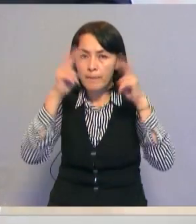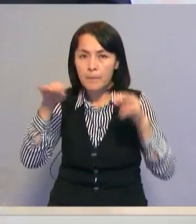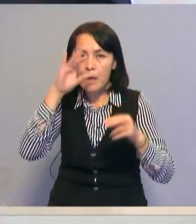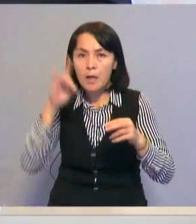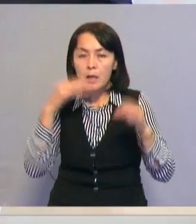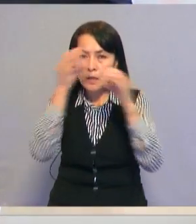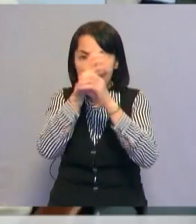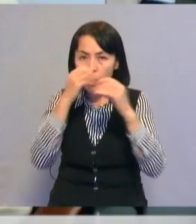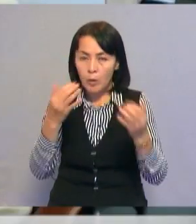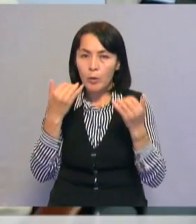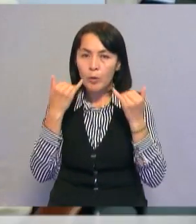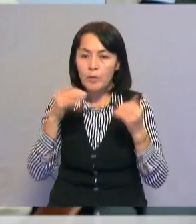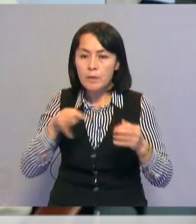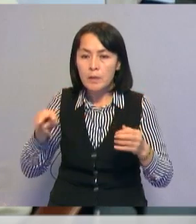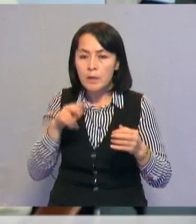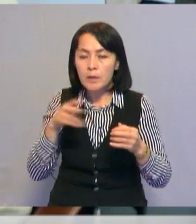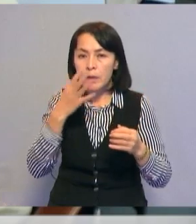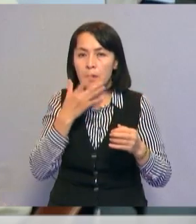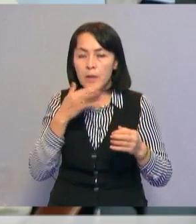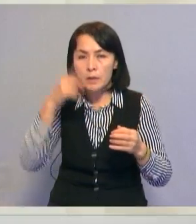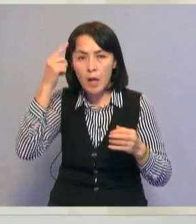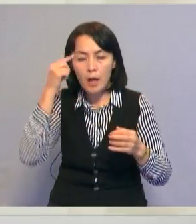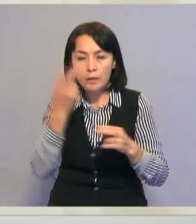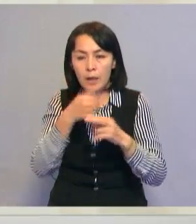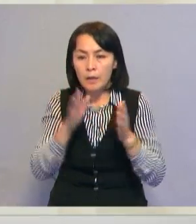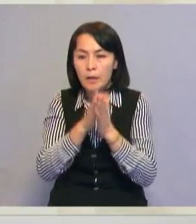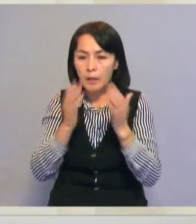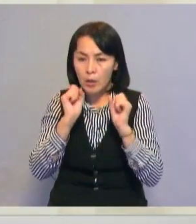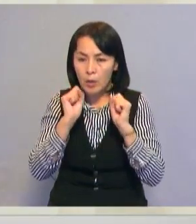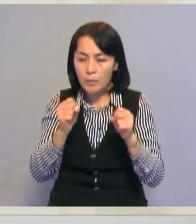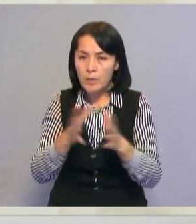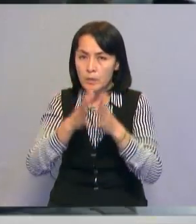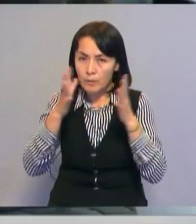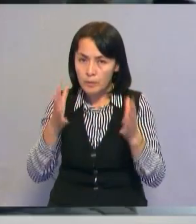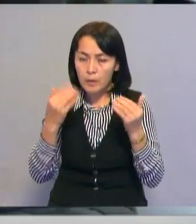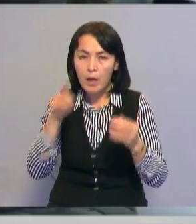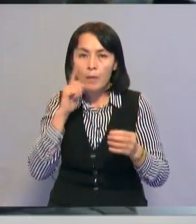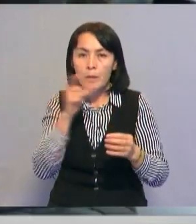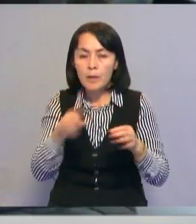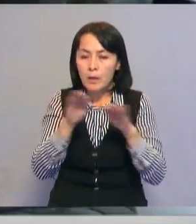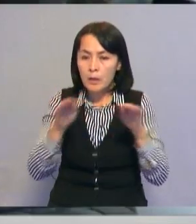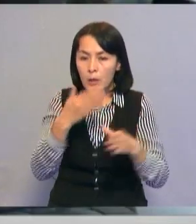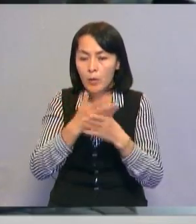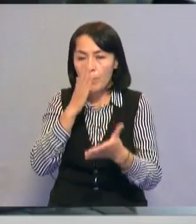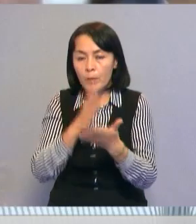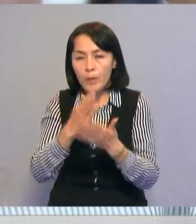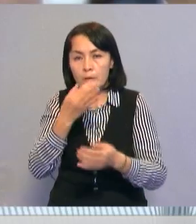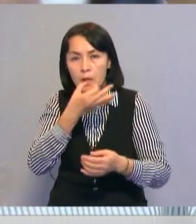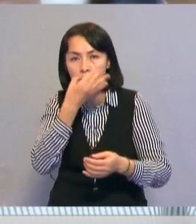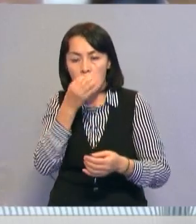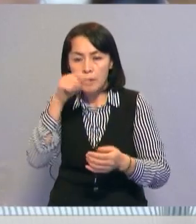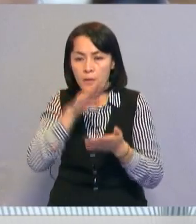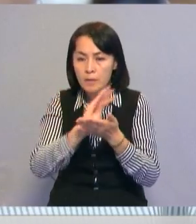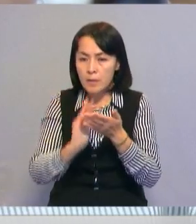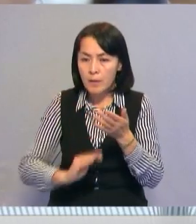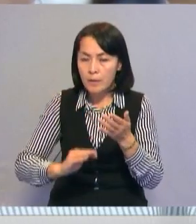казахской культуры, философии и национальной идентичности, считает, что эта книга может оказать большое влияние на молодое поколение. Читатели также отметили, что